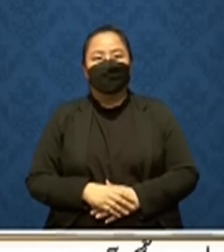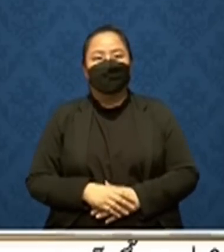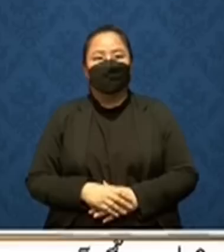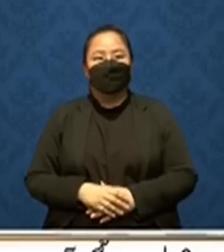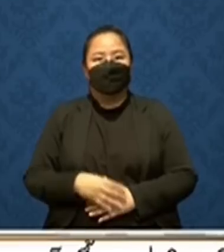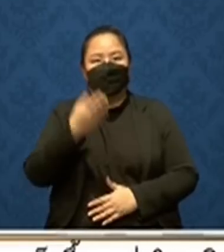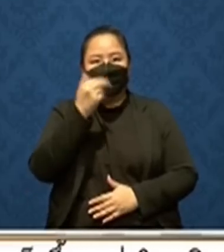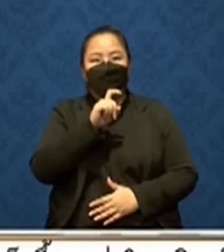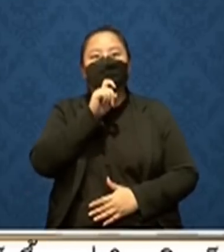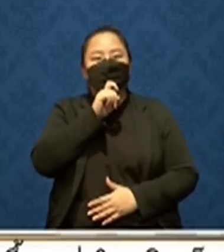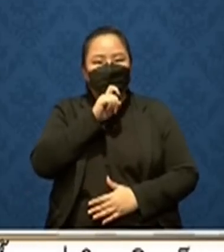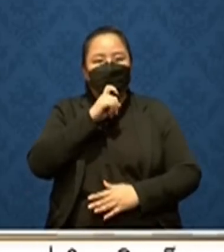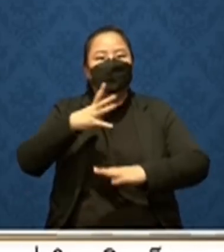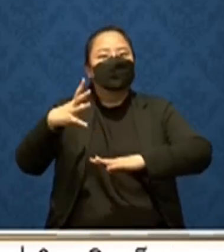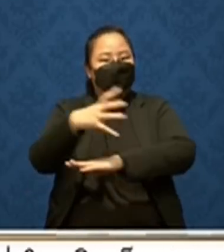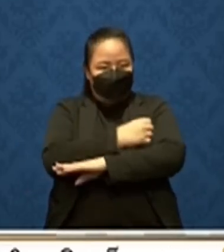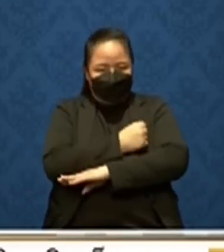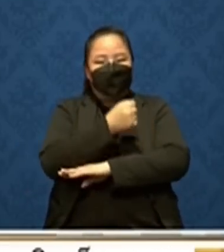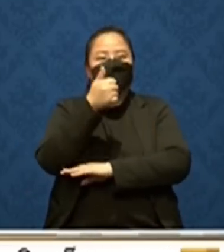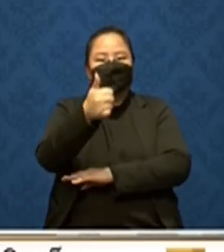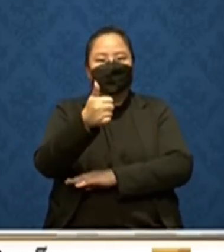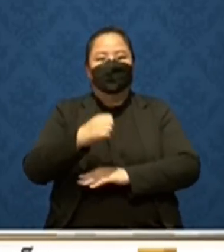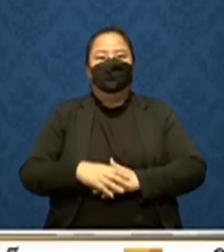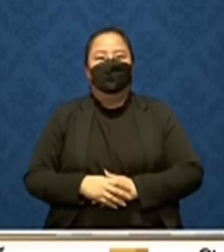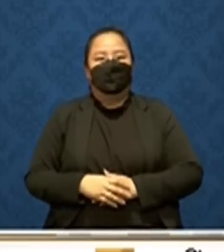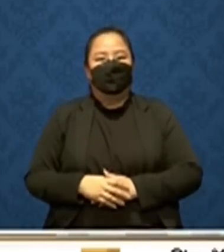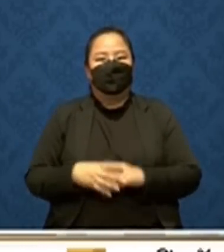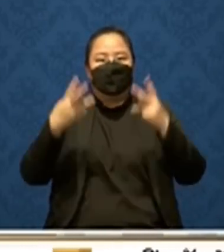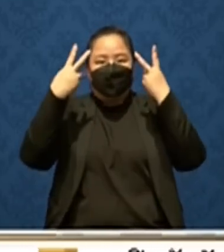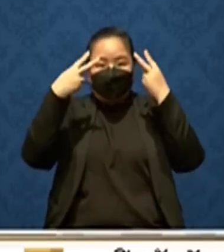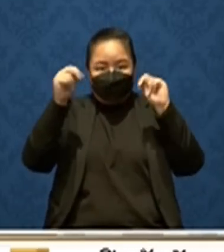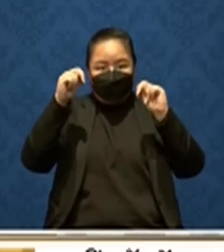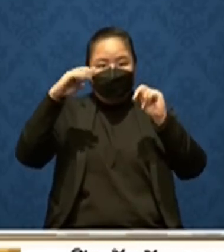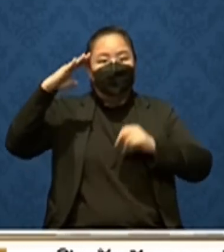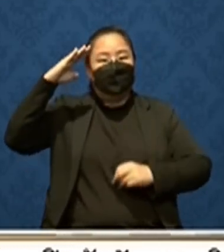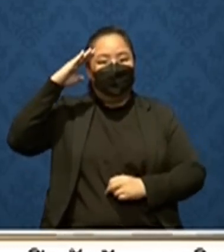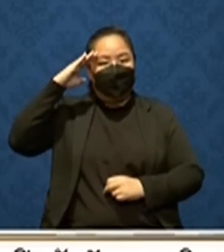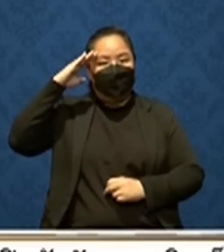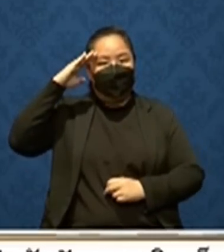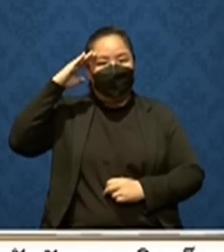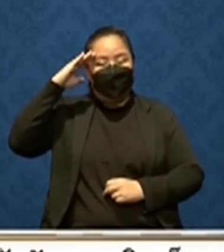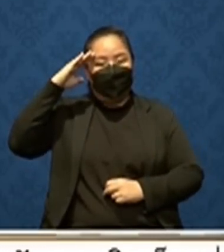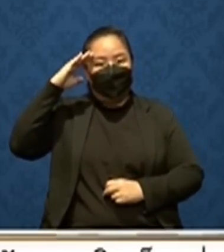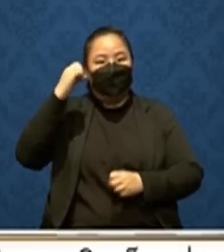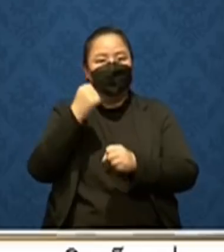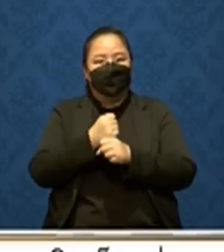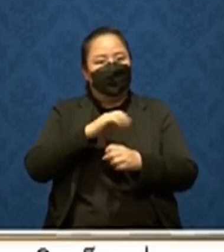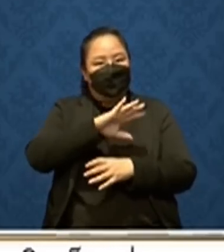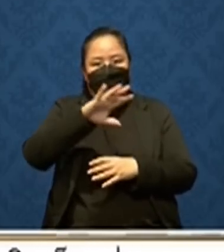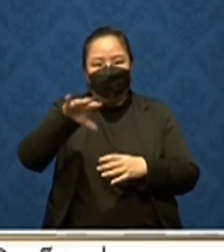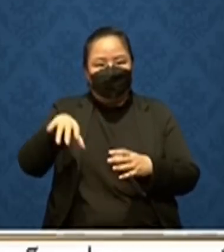และเพื่อตัวเองอยู่ในอำนาจได้มีคนอื่นประยุทธ์จันทร์โอชาก็ทำทุก